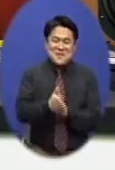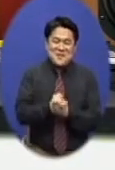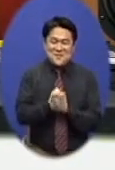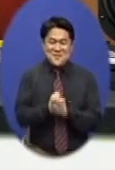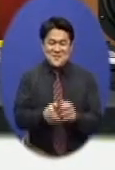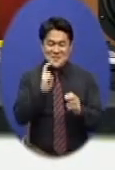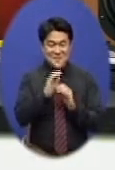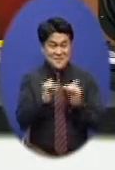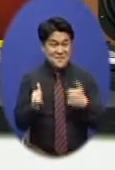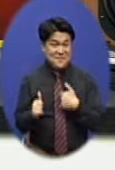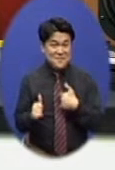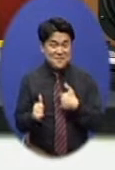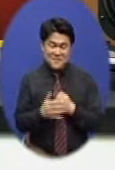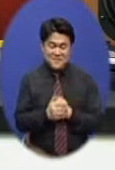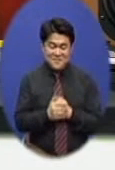예, 가수, 저도 뭐